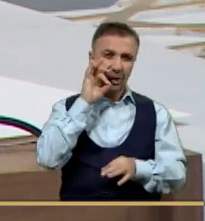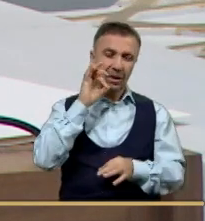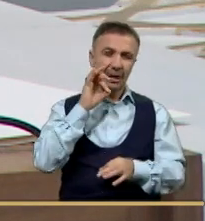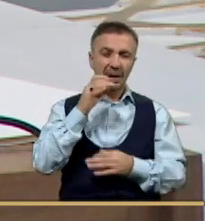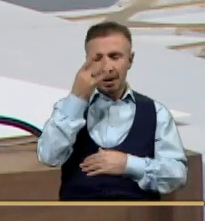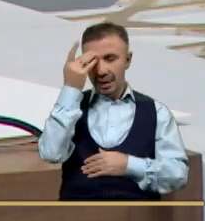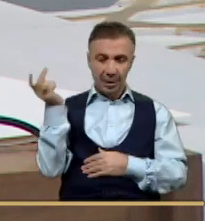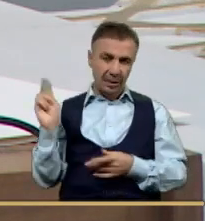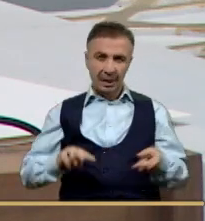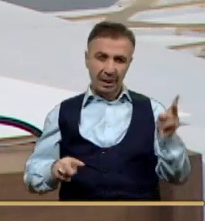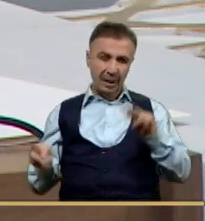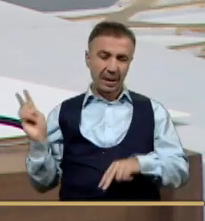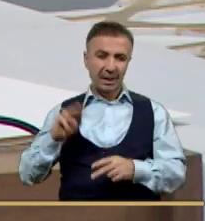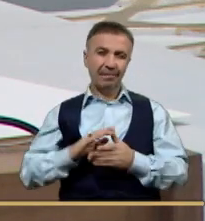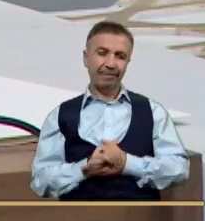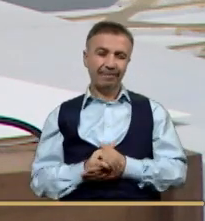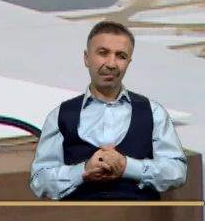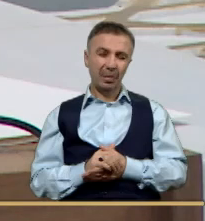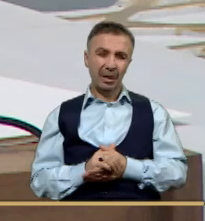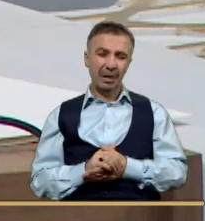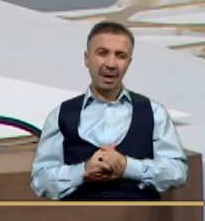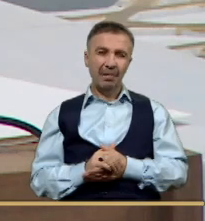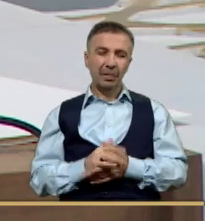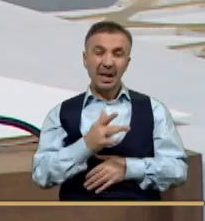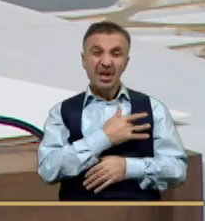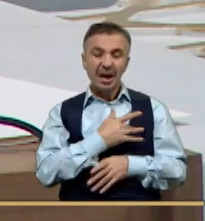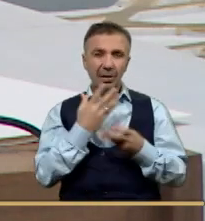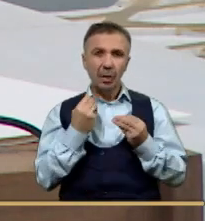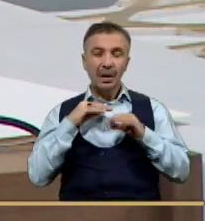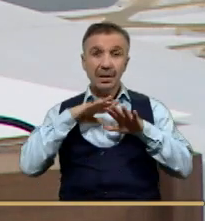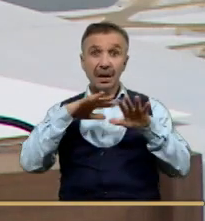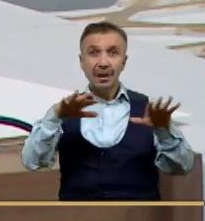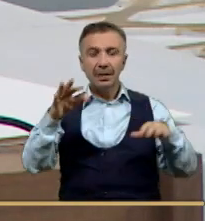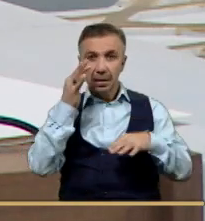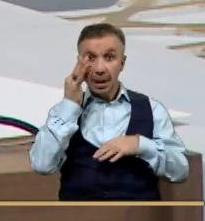ve bunu da canlı yayın olarak yayınladı.